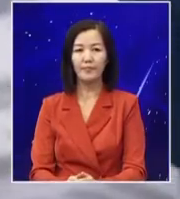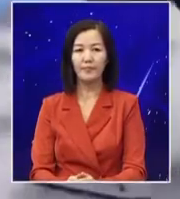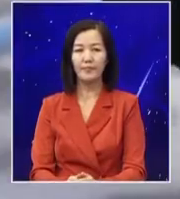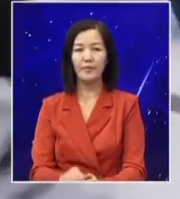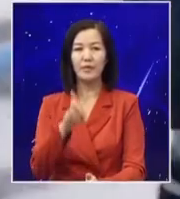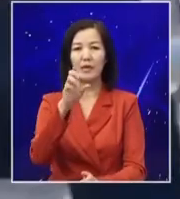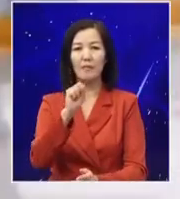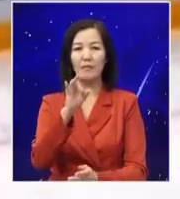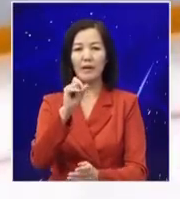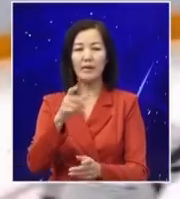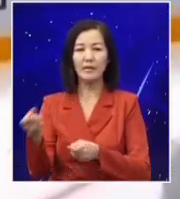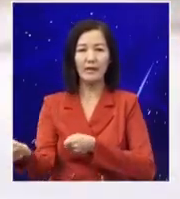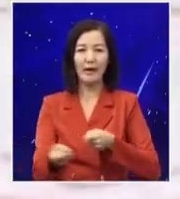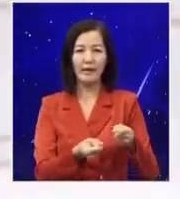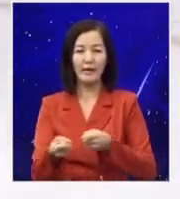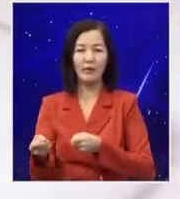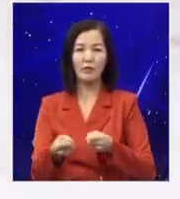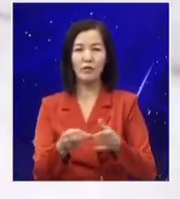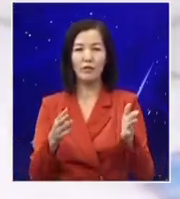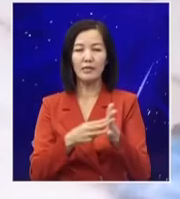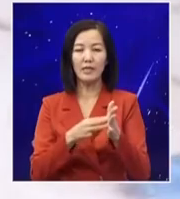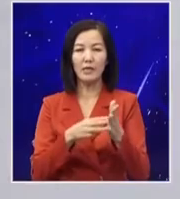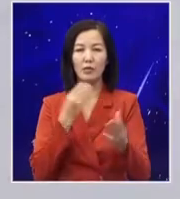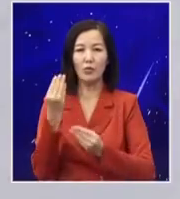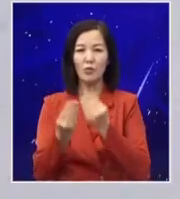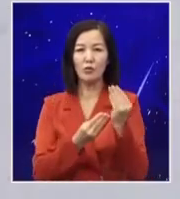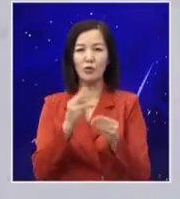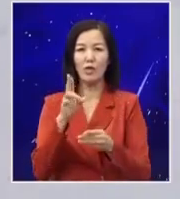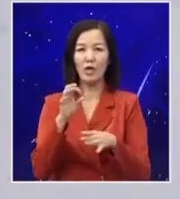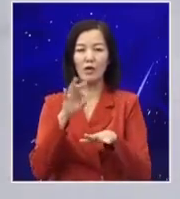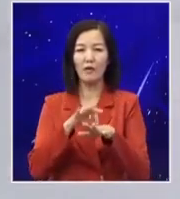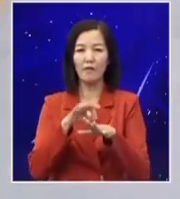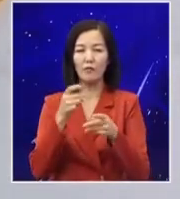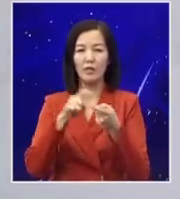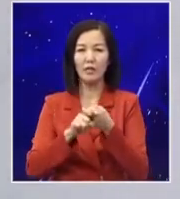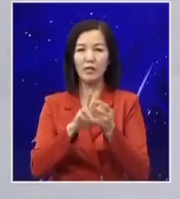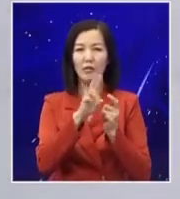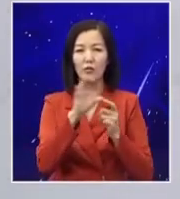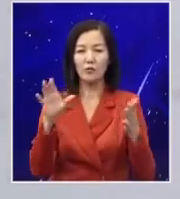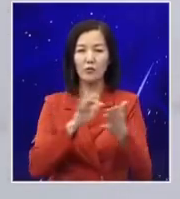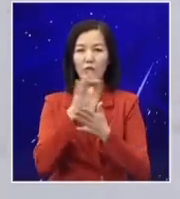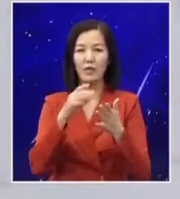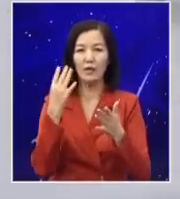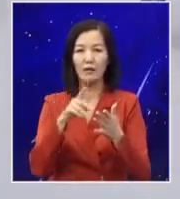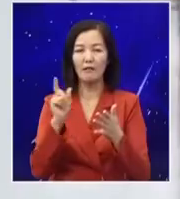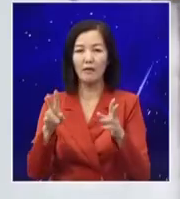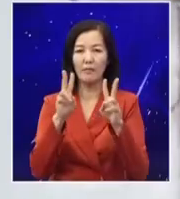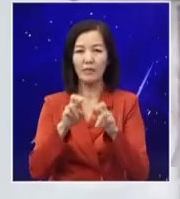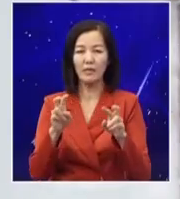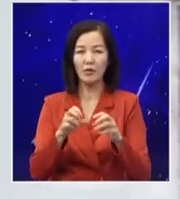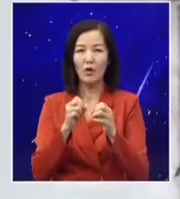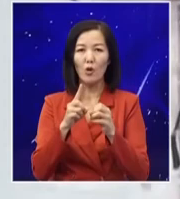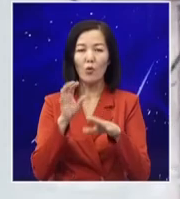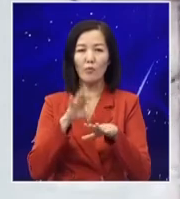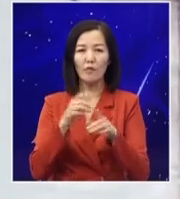Барыс хоккей клубының тағы 8 ойыншының коронавирус анықталды. Айта кетейік, бір апта бұрын Нұр-Сұлтанда клубтың 40 адамы тексеруден өтіп, 11-нен